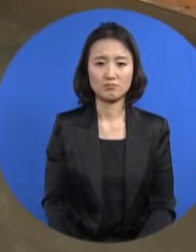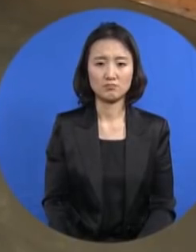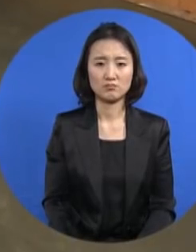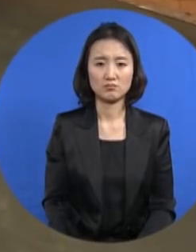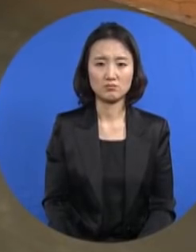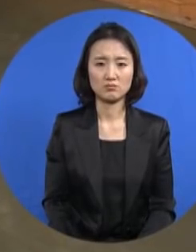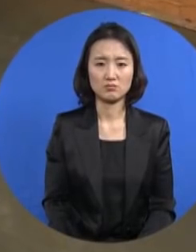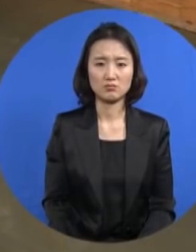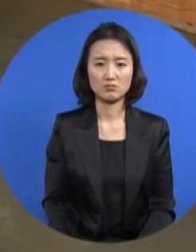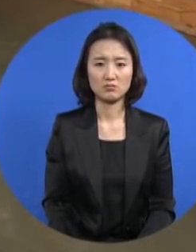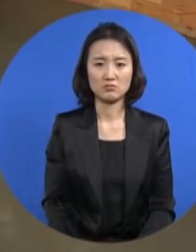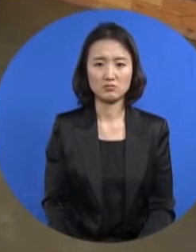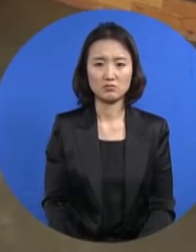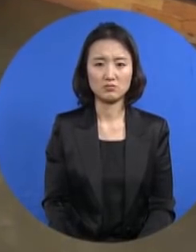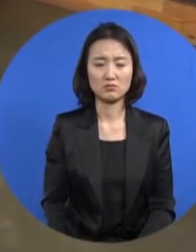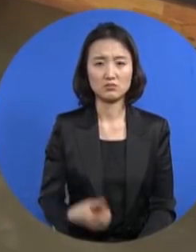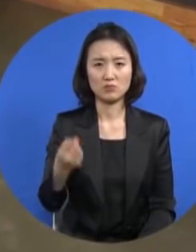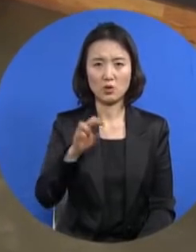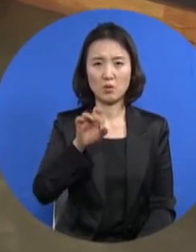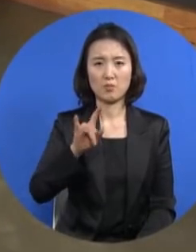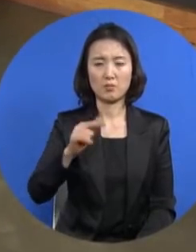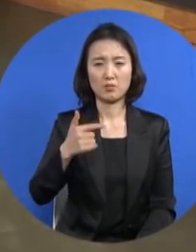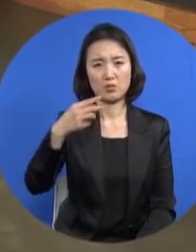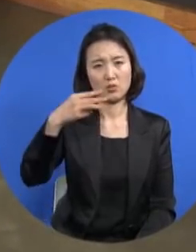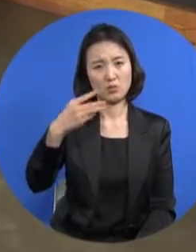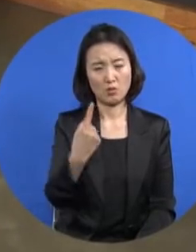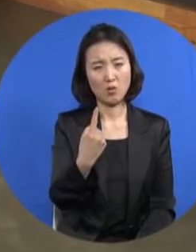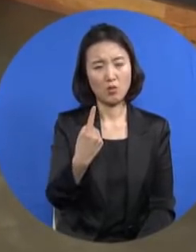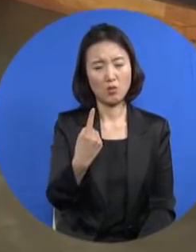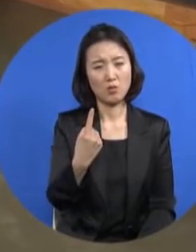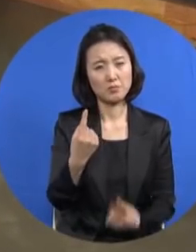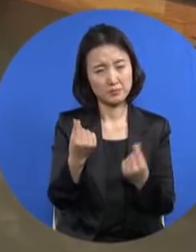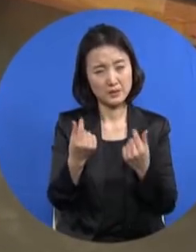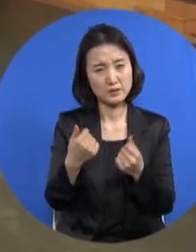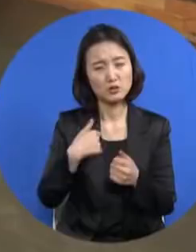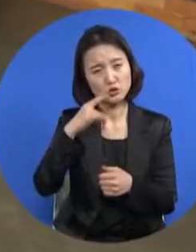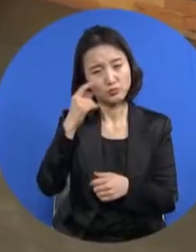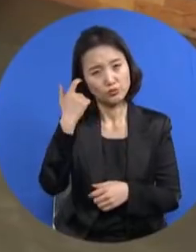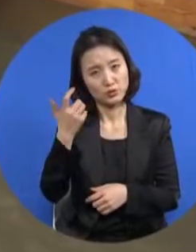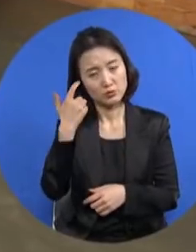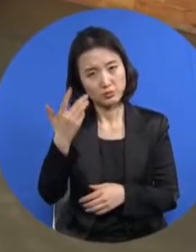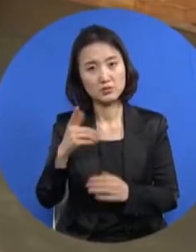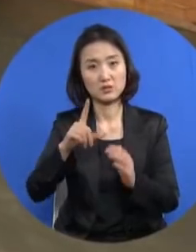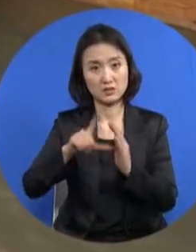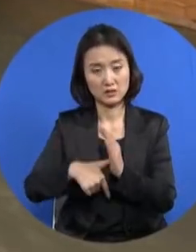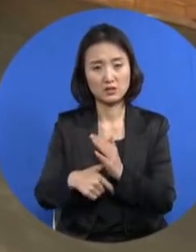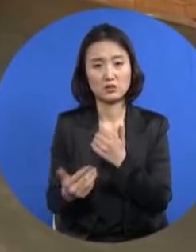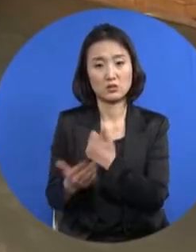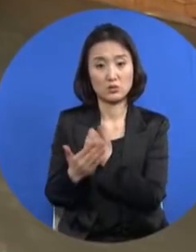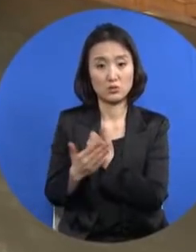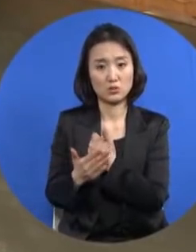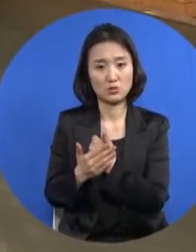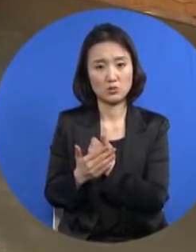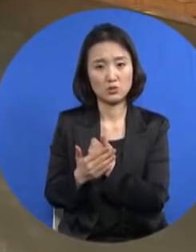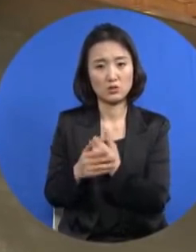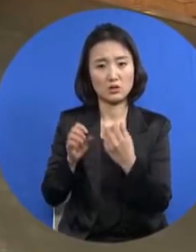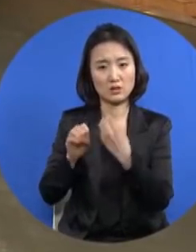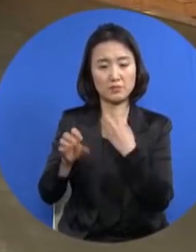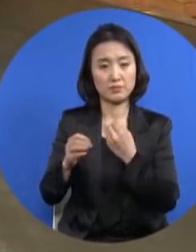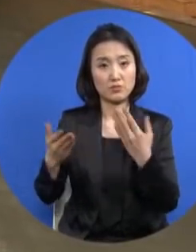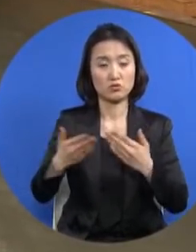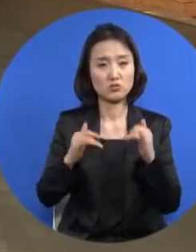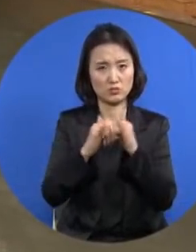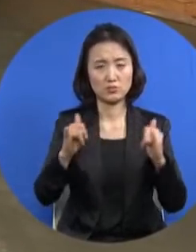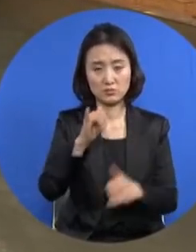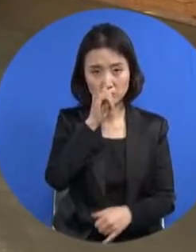분 중에 또 다른 분은 이분은 멘토까지는 아니고요. 제가 이제 궁금한 거나 있거나 이럴 때좀 자주 물어보고 답변도 해주시고